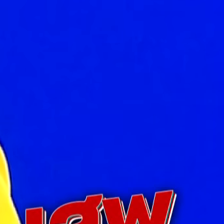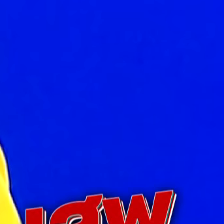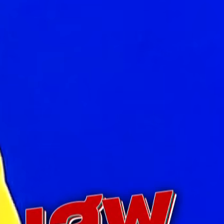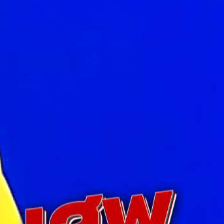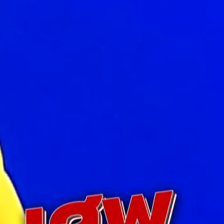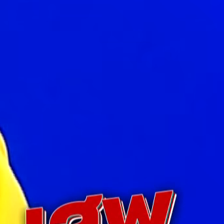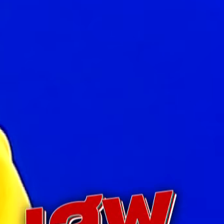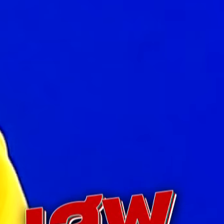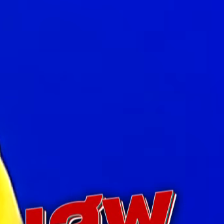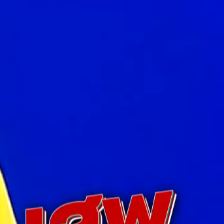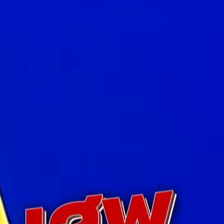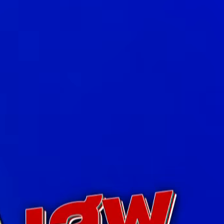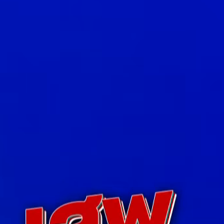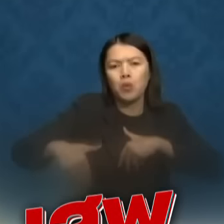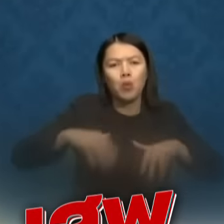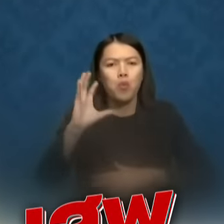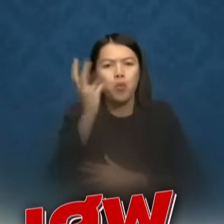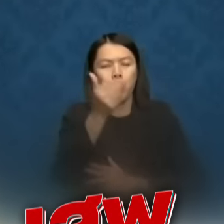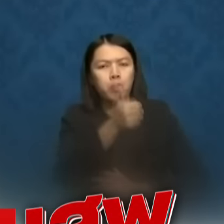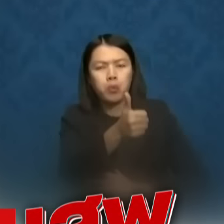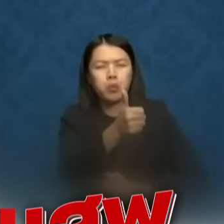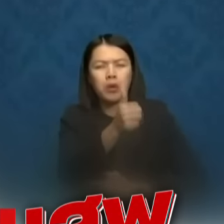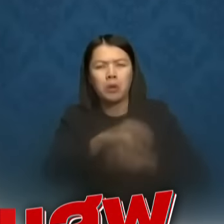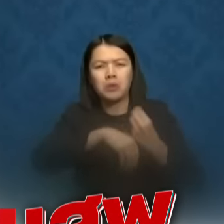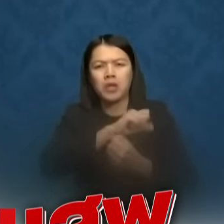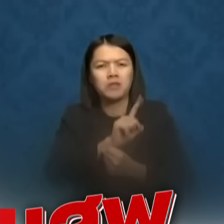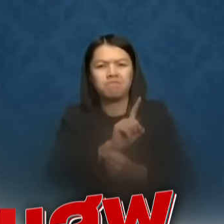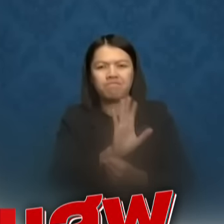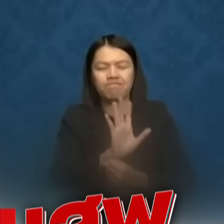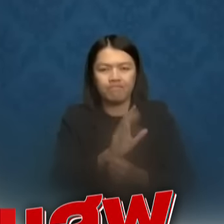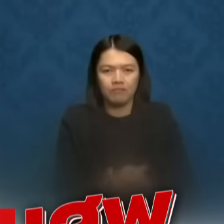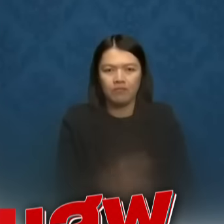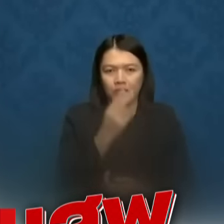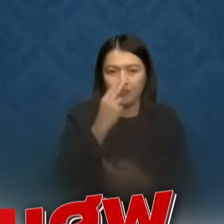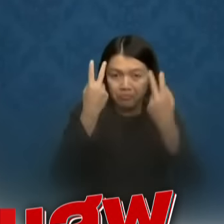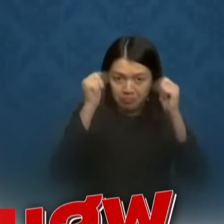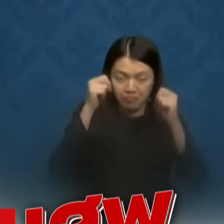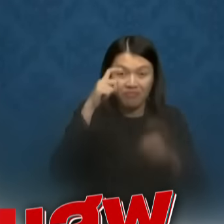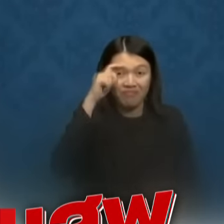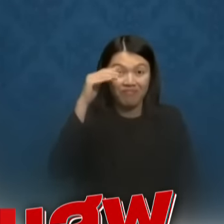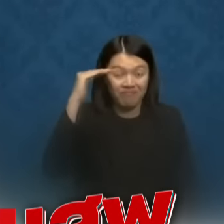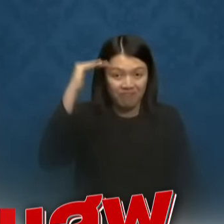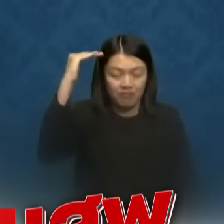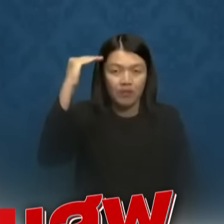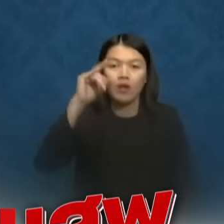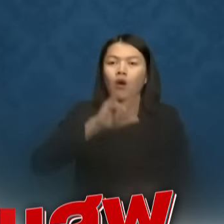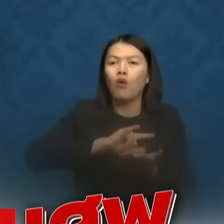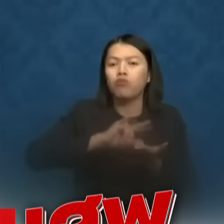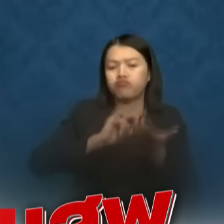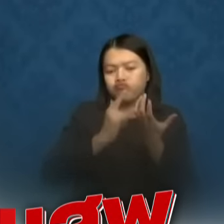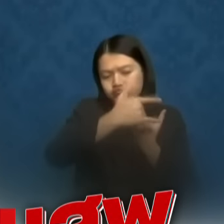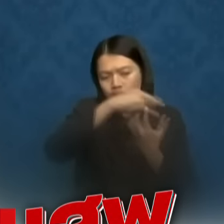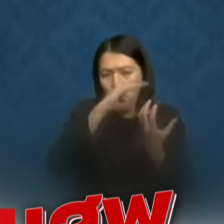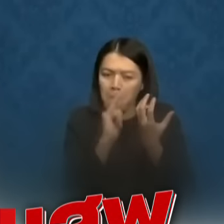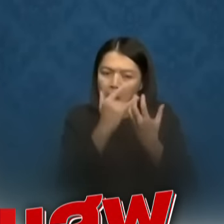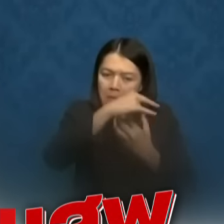อกอีกว่าตัวเองไม่ได้เป็นคนโลกสวยแต่ในท้ายที่สุดการที่จัดระบบจะเป็นผลดีแก่พี่น้องคนไทยและคุ้มกว่าเงินที่เราจะเสีย